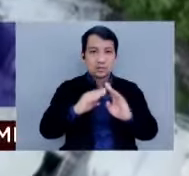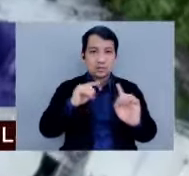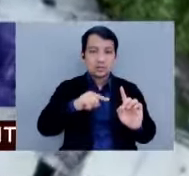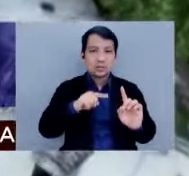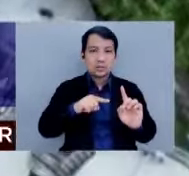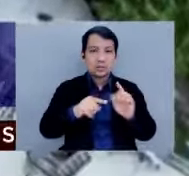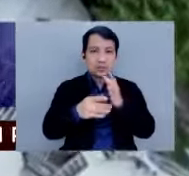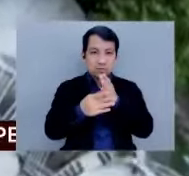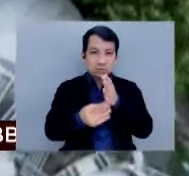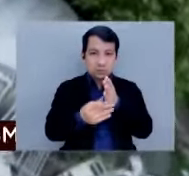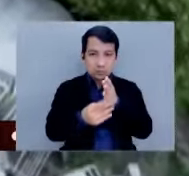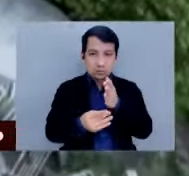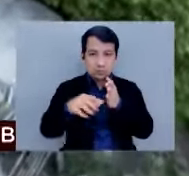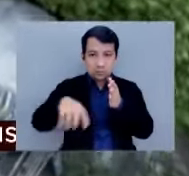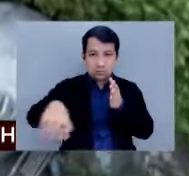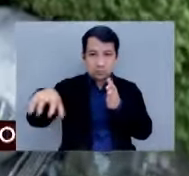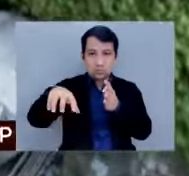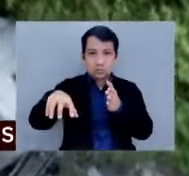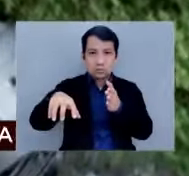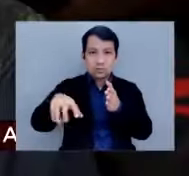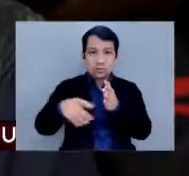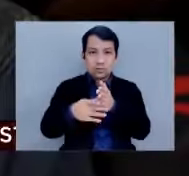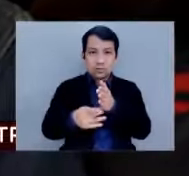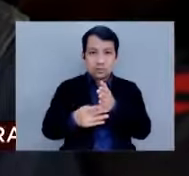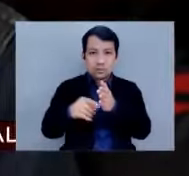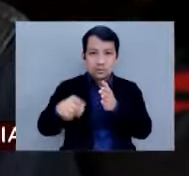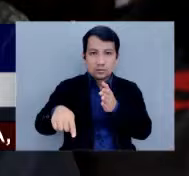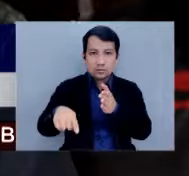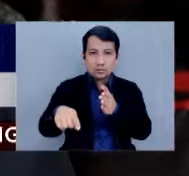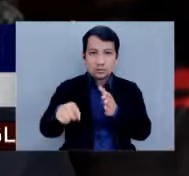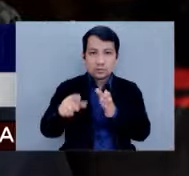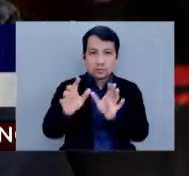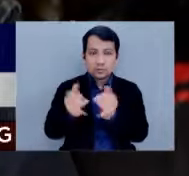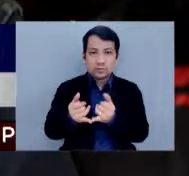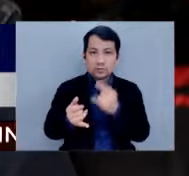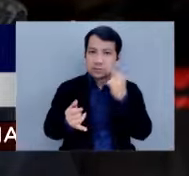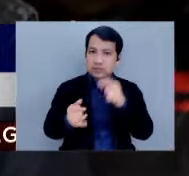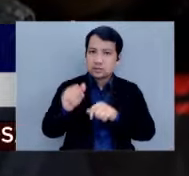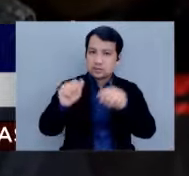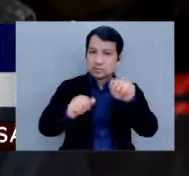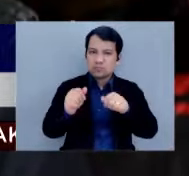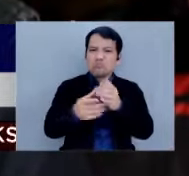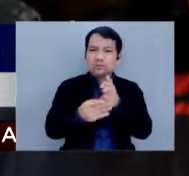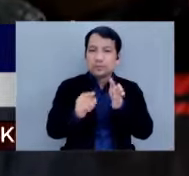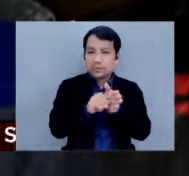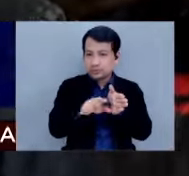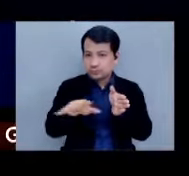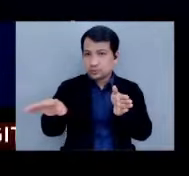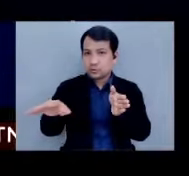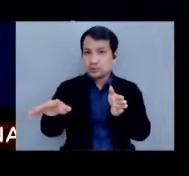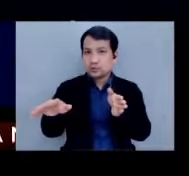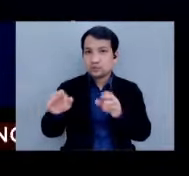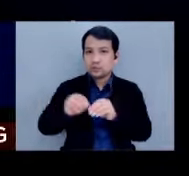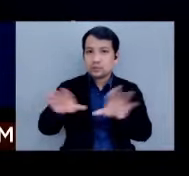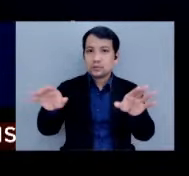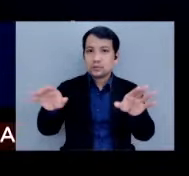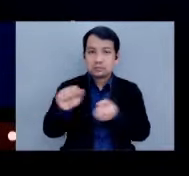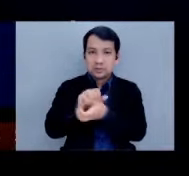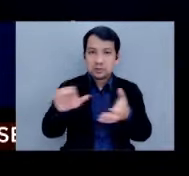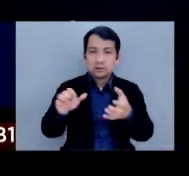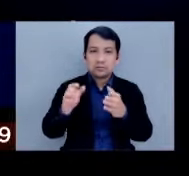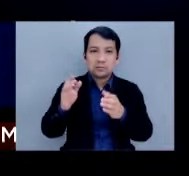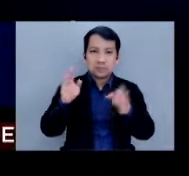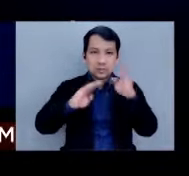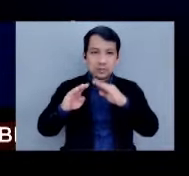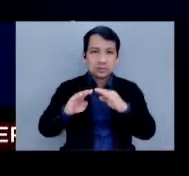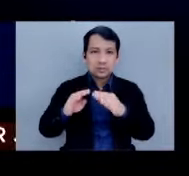depot. Medyo naging threat sa akin, sa assessment ko, yung oil depot kasi pag yun ang nadamay, mas malaking problema. Pero sa gitna pa